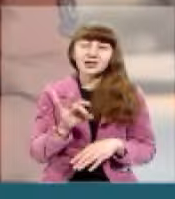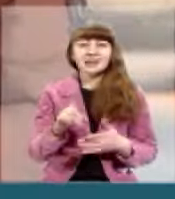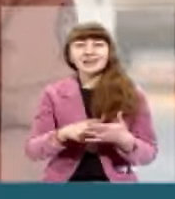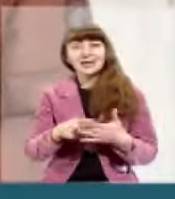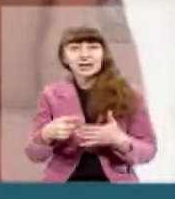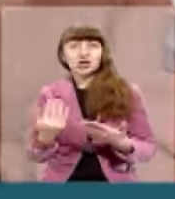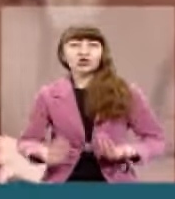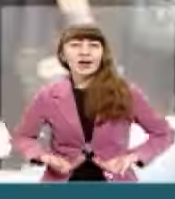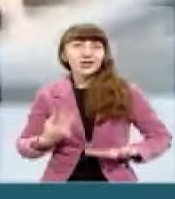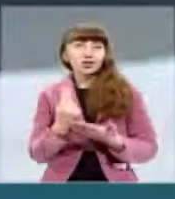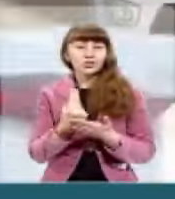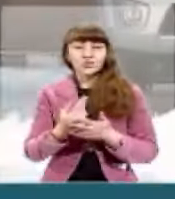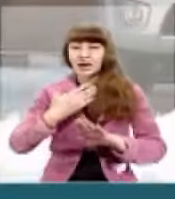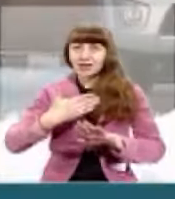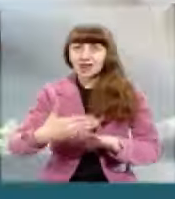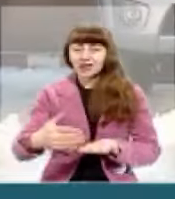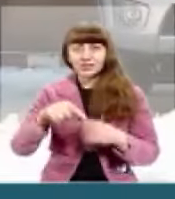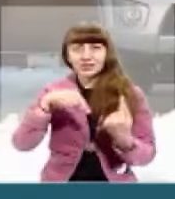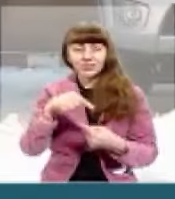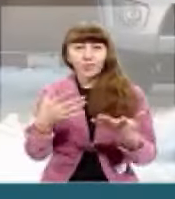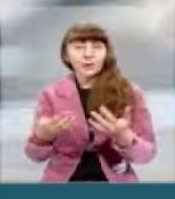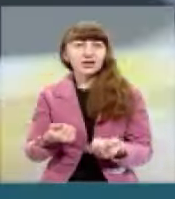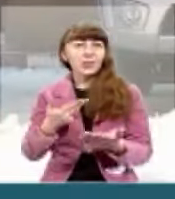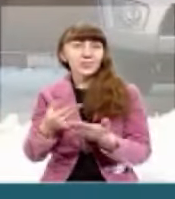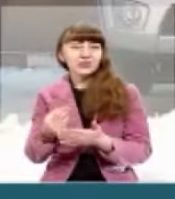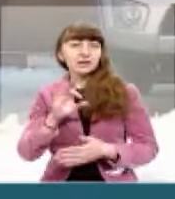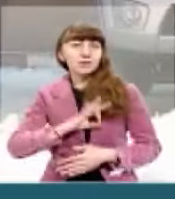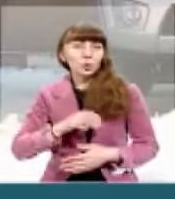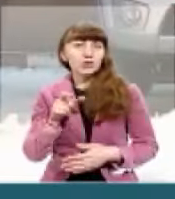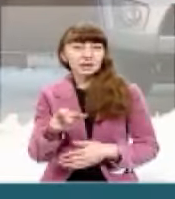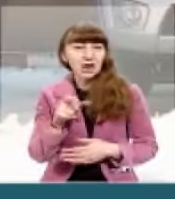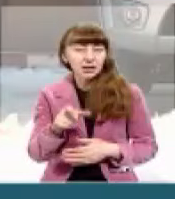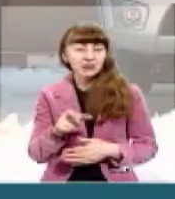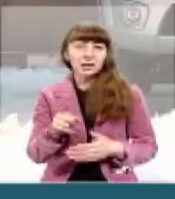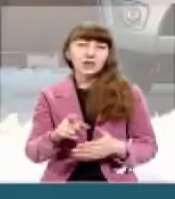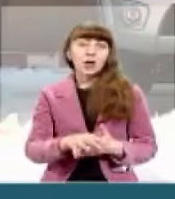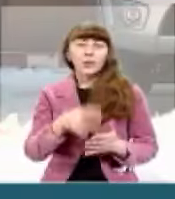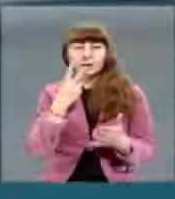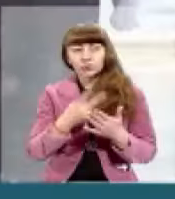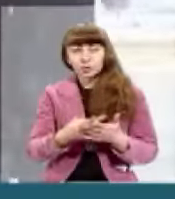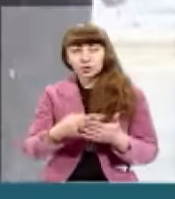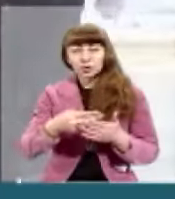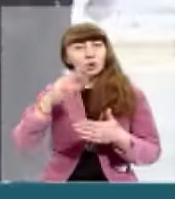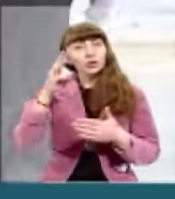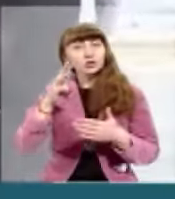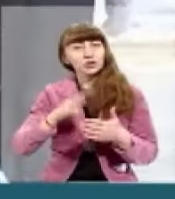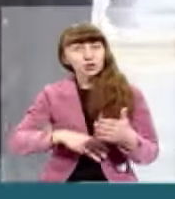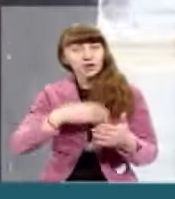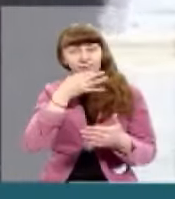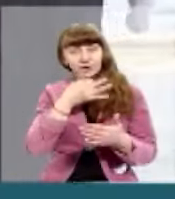или наличными. За отказ предпринимателей в принятии платежей с использованием платежных карточек предусмотрена